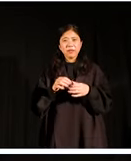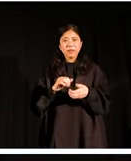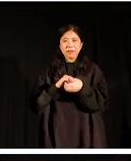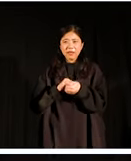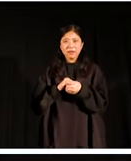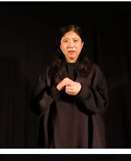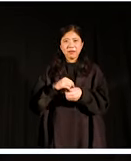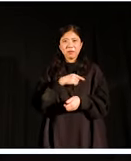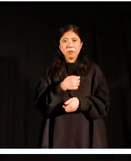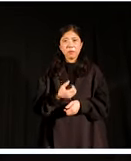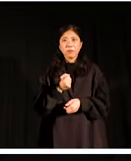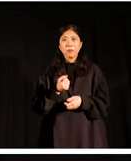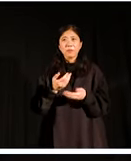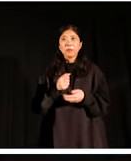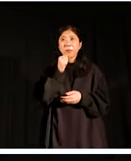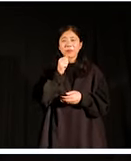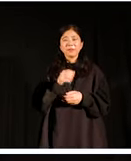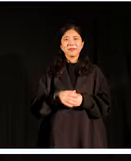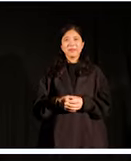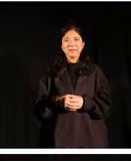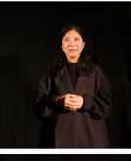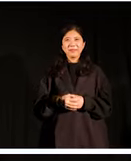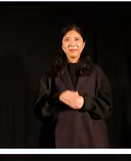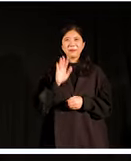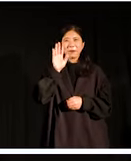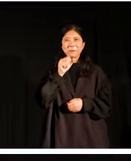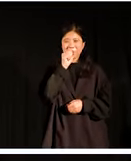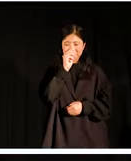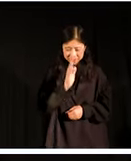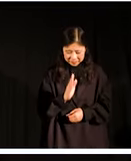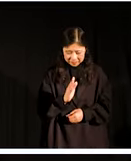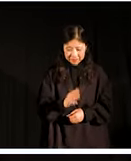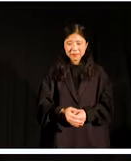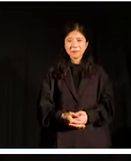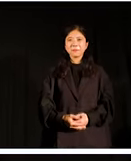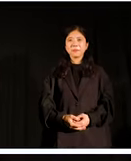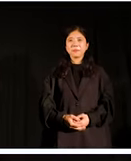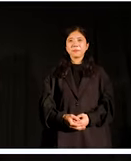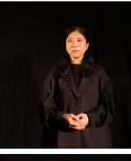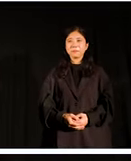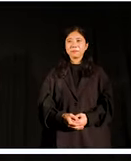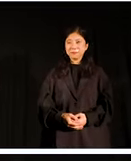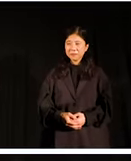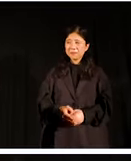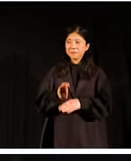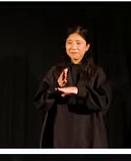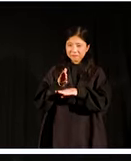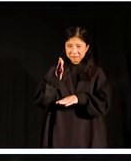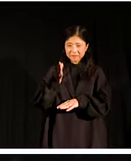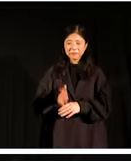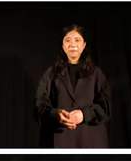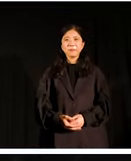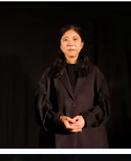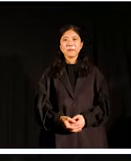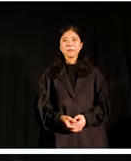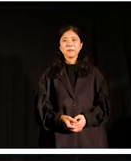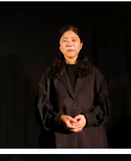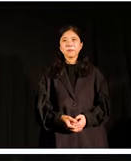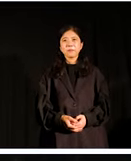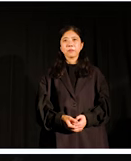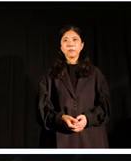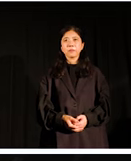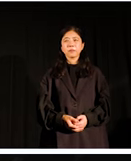もどなたかですかあのよろしくお願いしますありがとうございますえそして